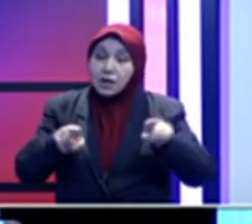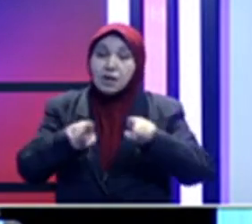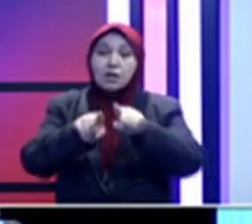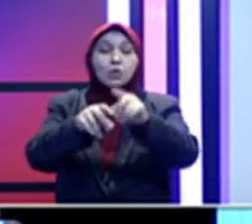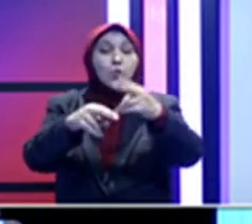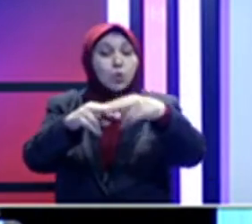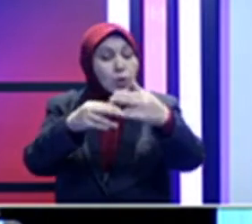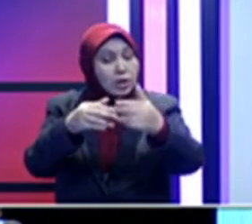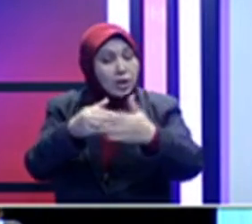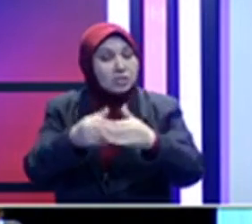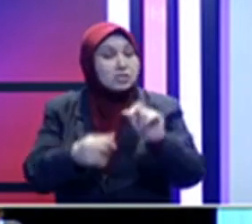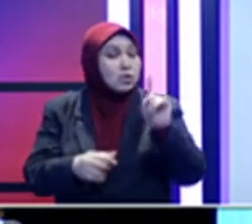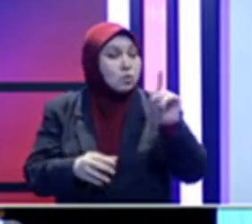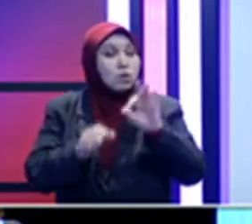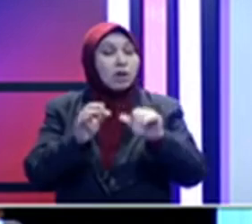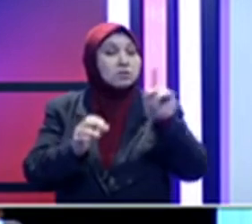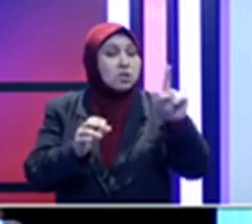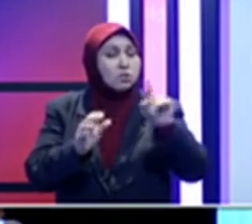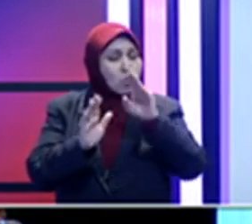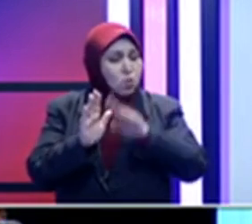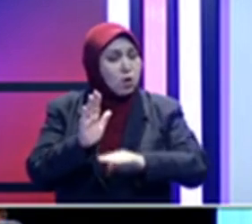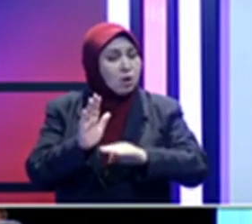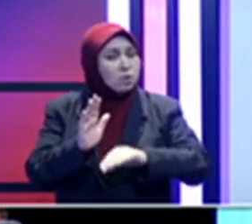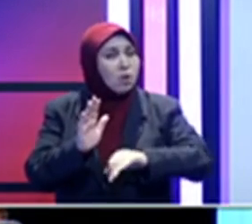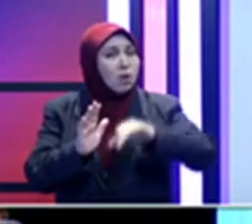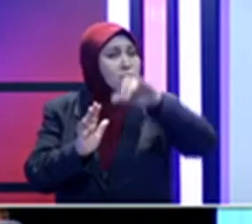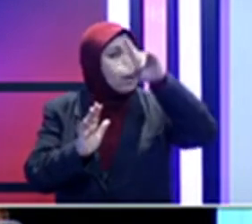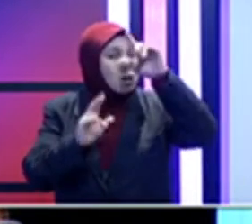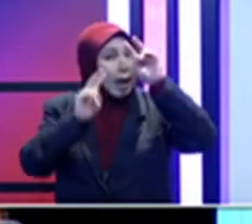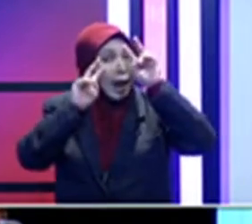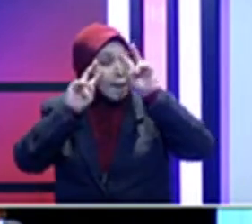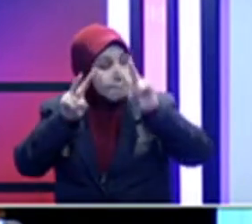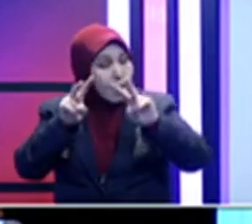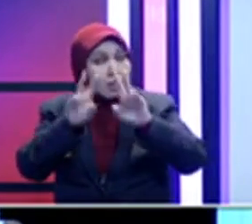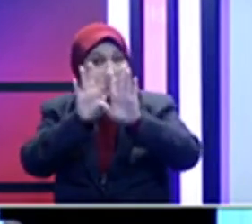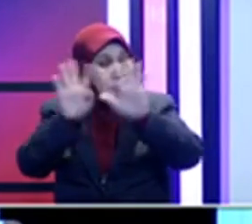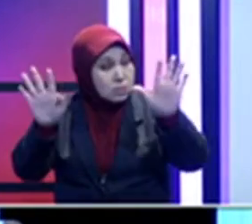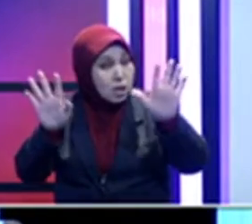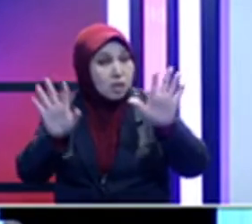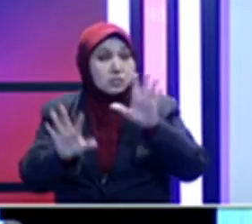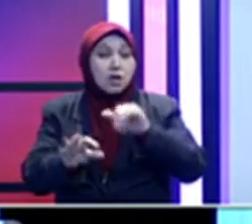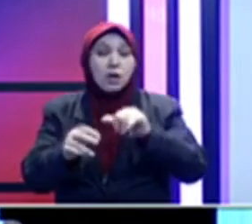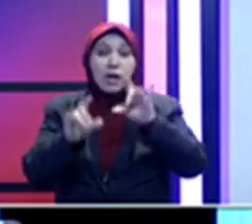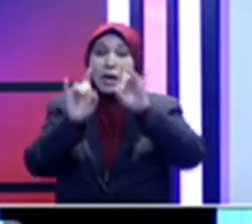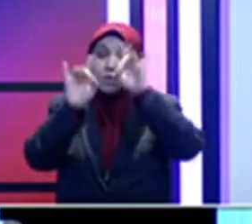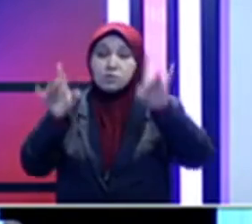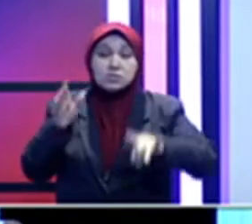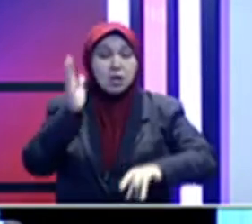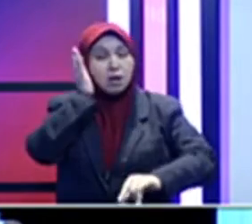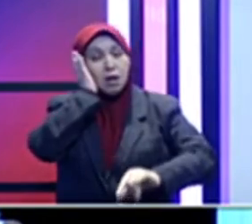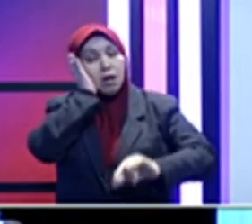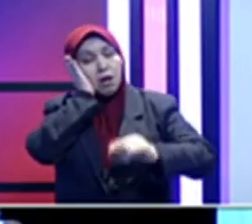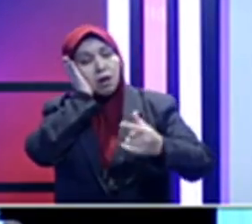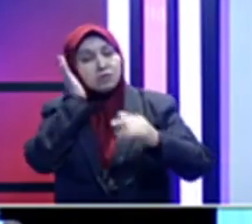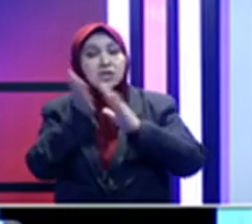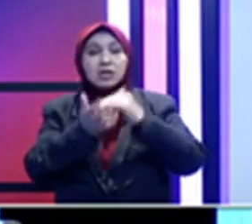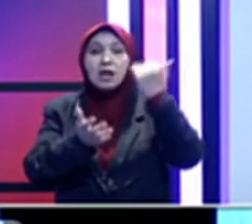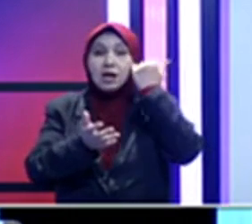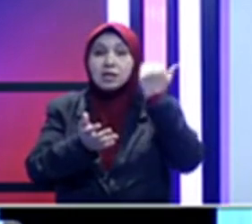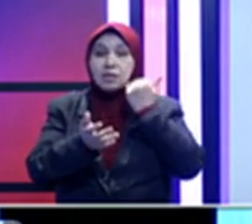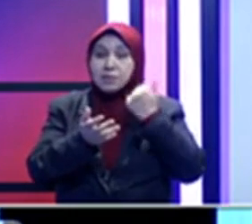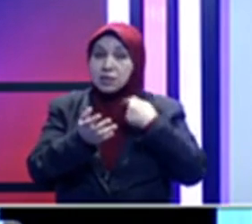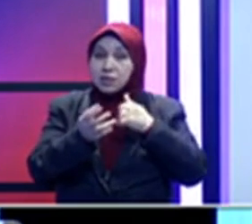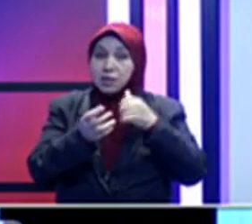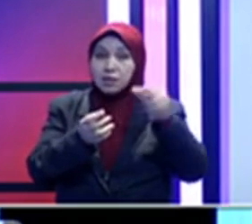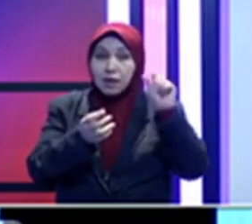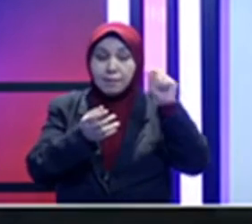kali Kak kalau 1J kurang ataupun lebih nampak dia berasa kalau jalan dalam ujian tilawah lalu jadi Hakim doa kita